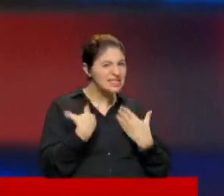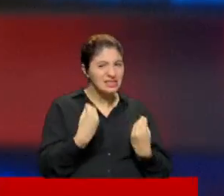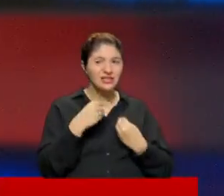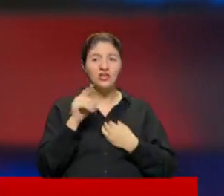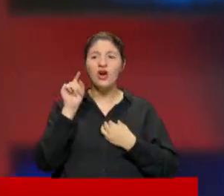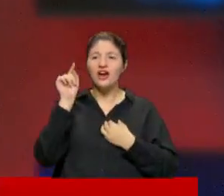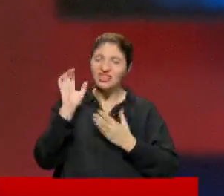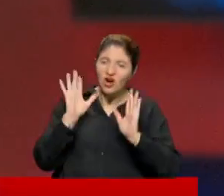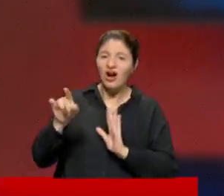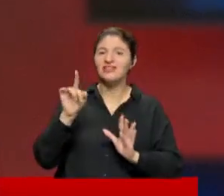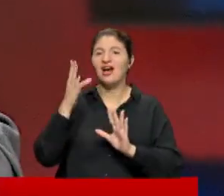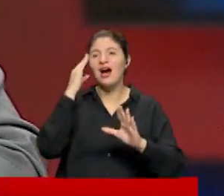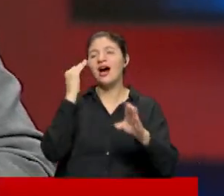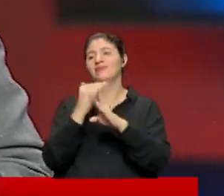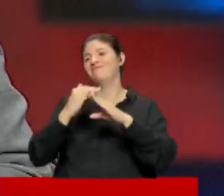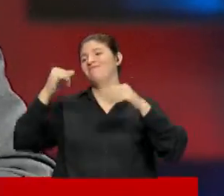İşte orada